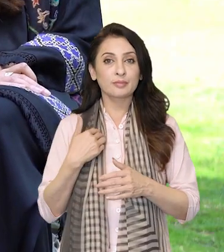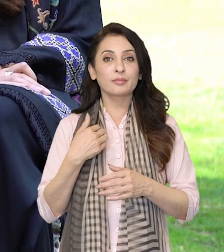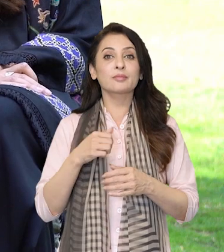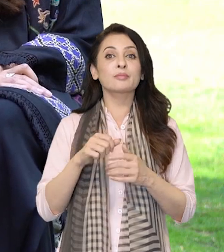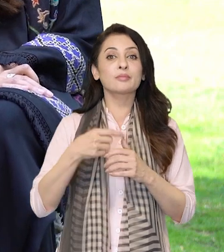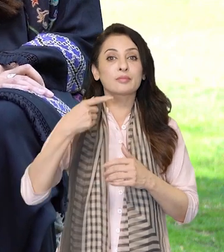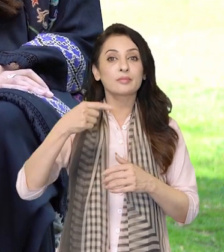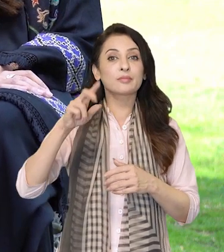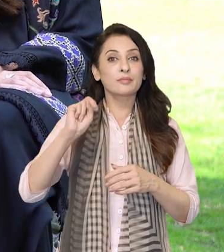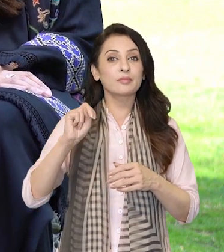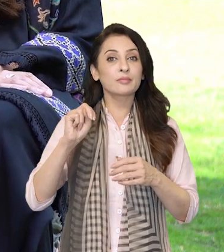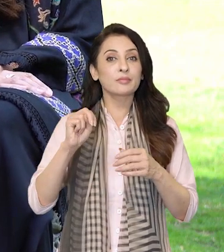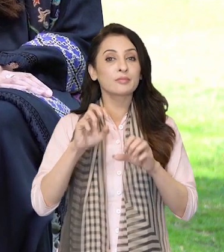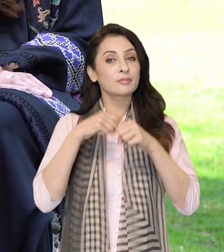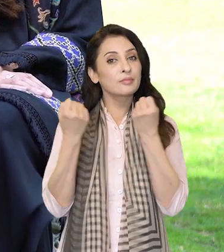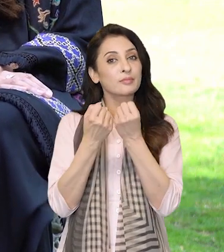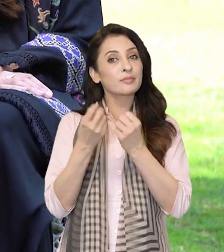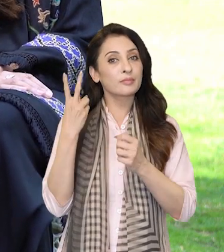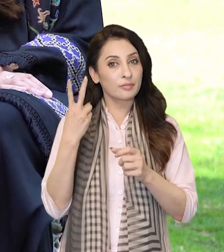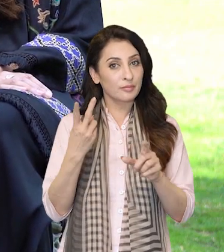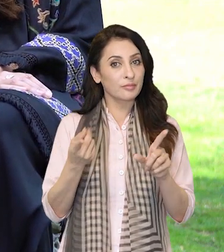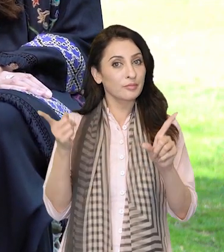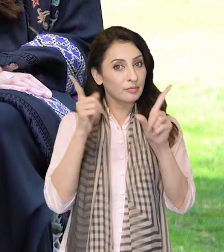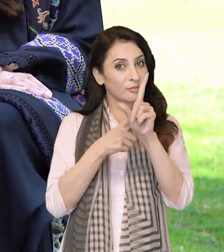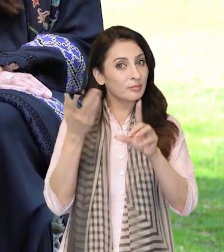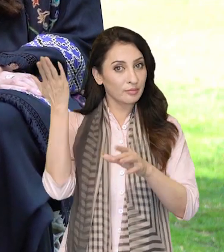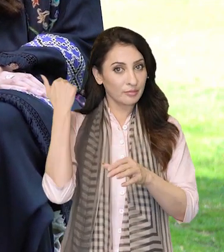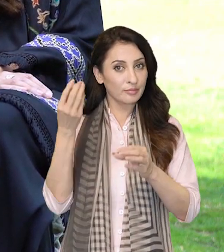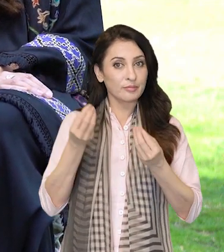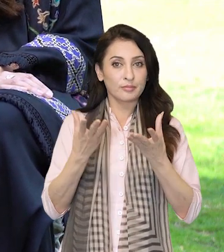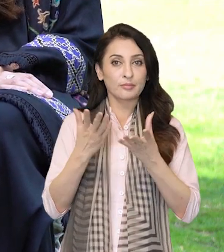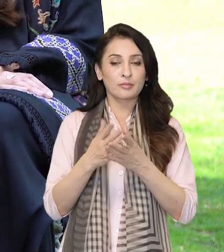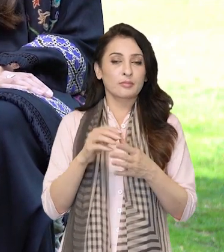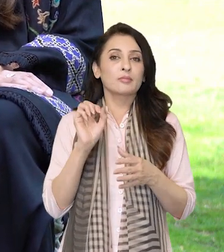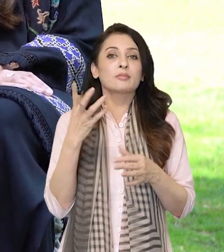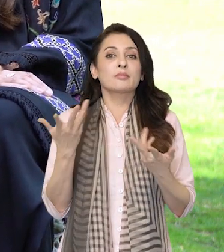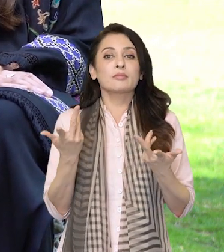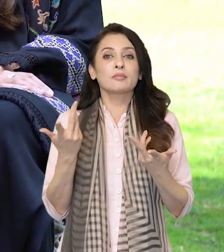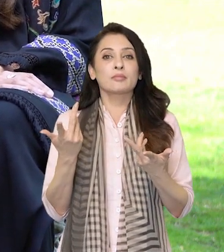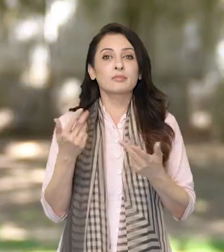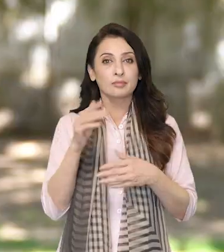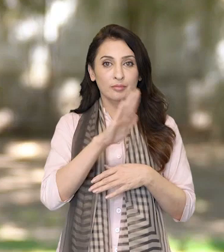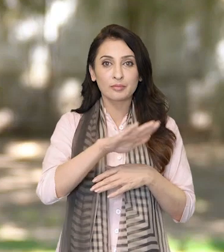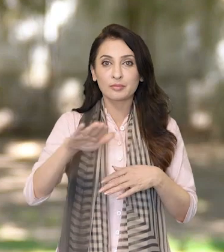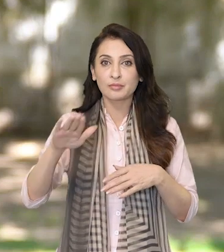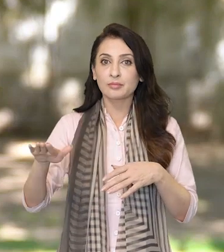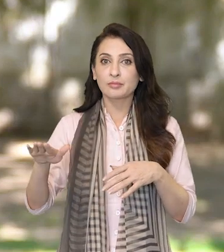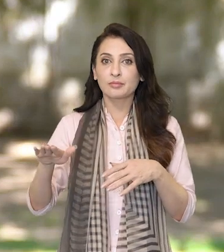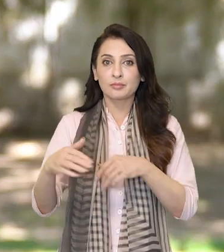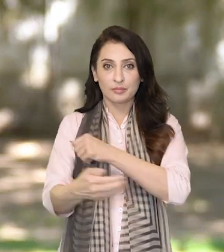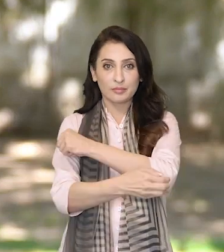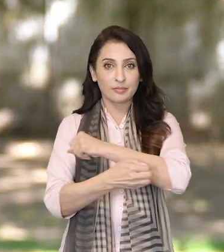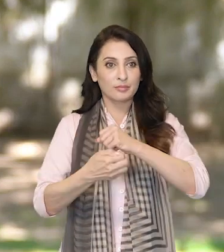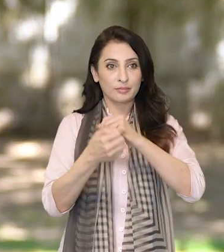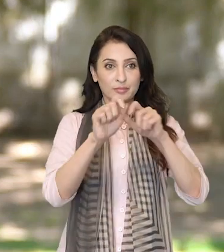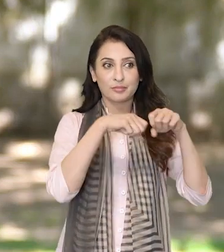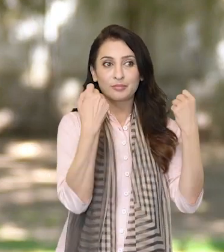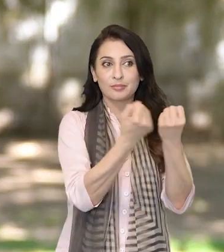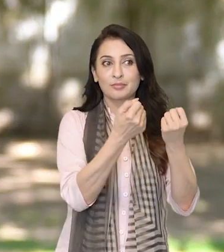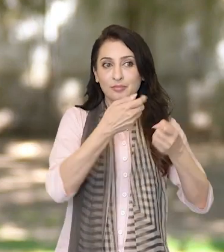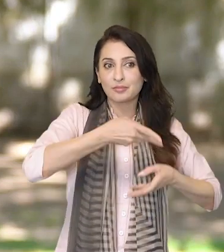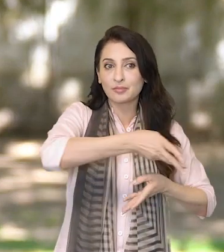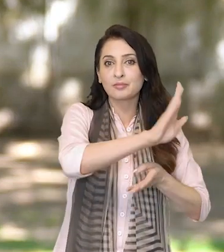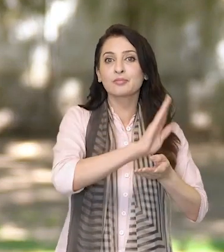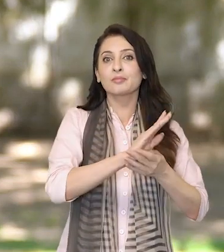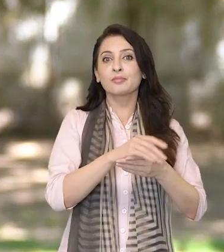नेस्ट तकरीबन 2 साल पहले शुरू किया था, इस मकसद के साथ कि हम अपने बच्चों को अंडर प्रिविलेज हाउस होल्ड्स में लेकर जाएँ, यतीम खानों में लेकर